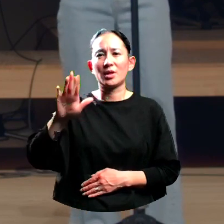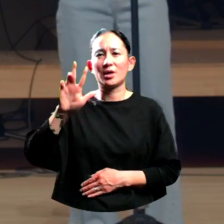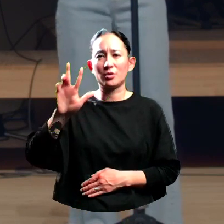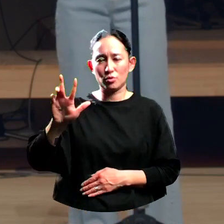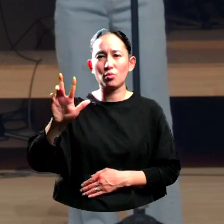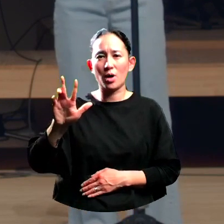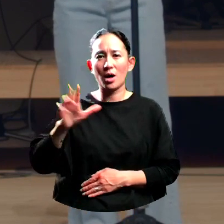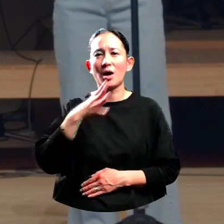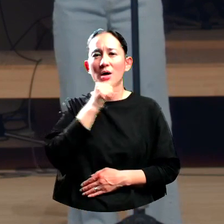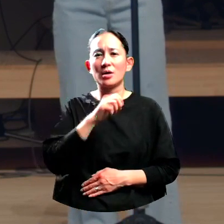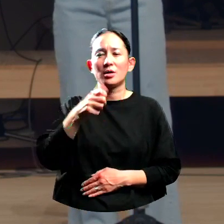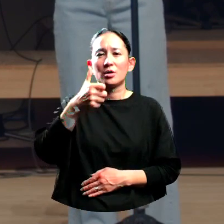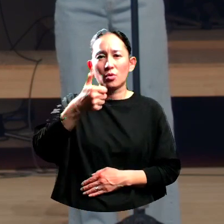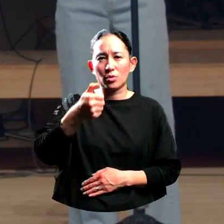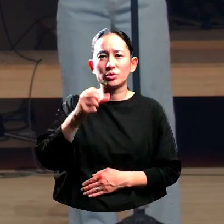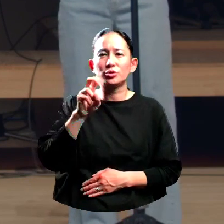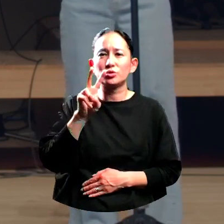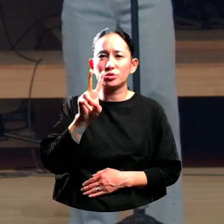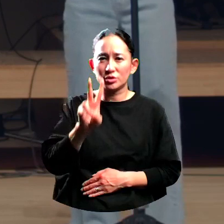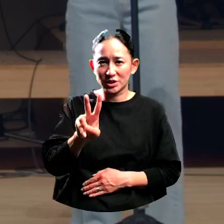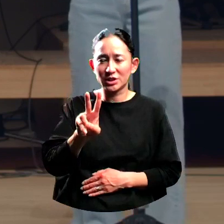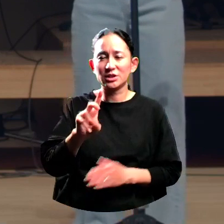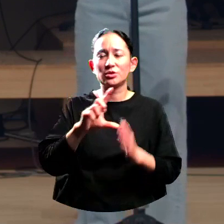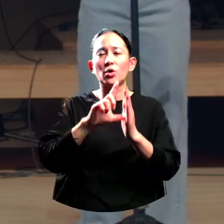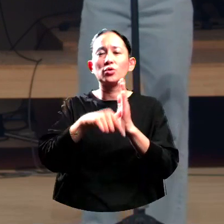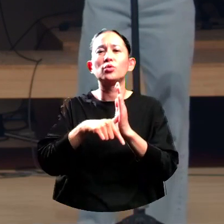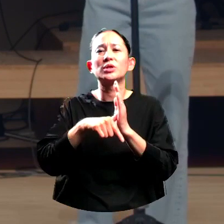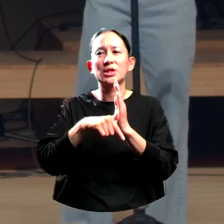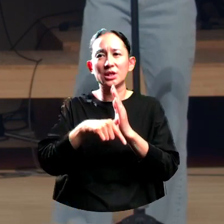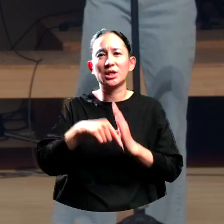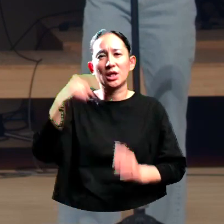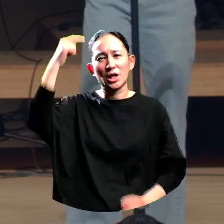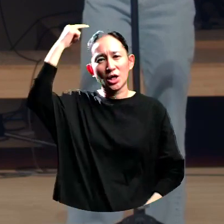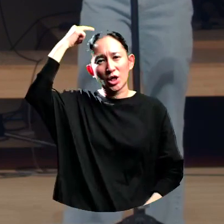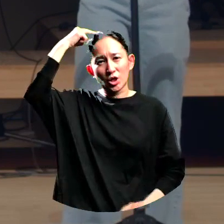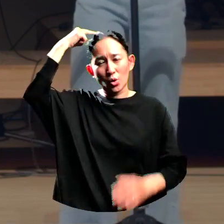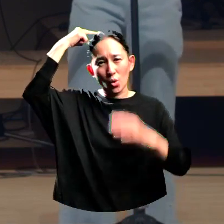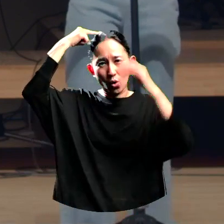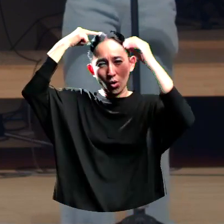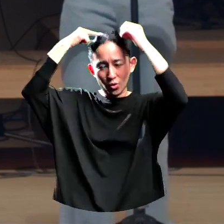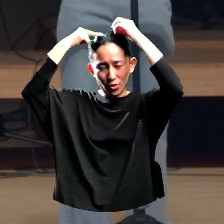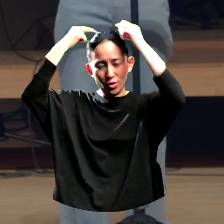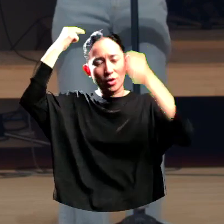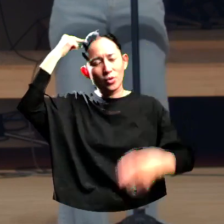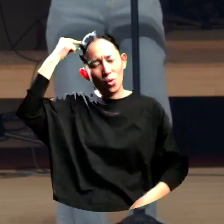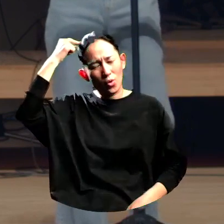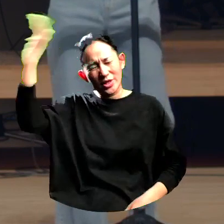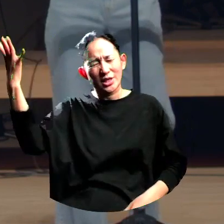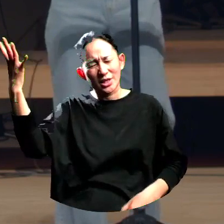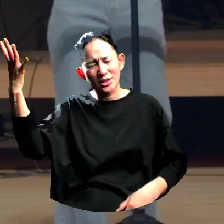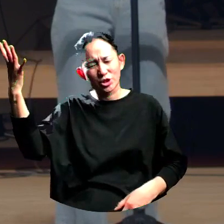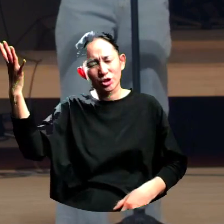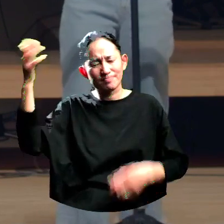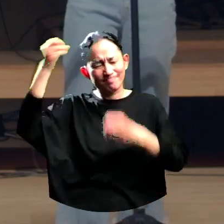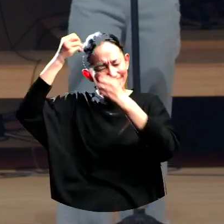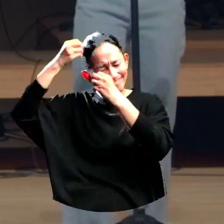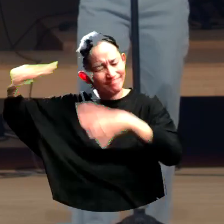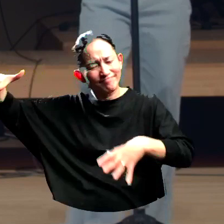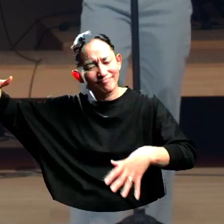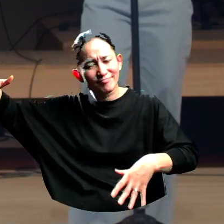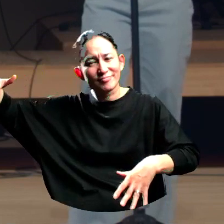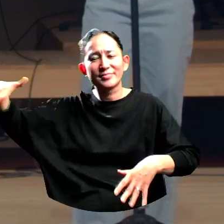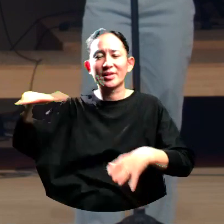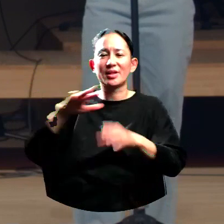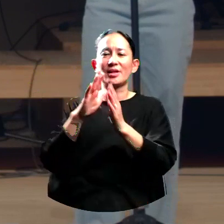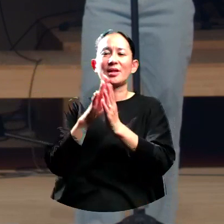歳の時に脳一血で倒れて半身不随になるんです。 When he was 52, he had a stroke and it paralyzed half of